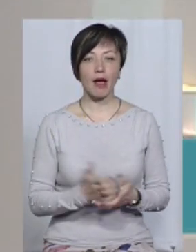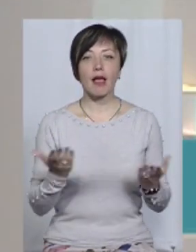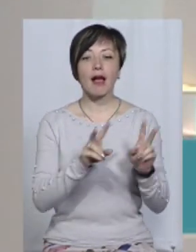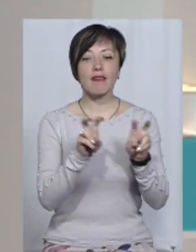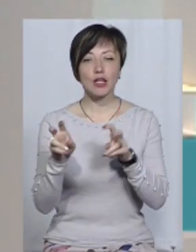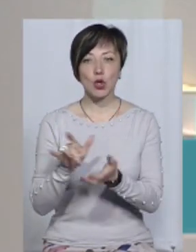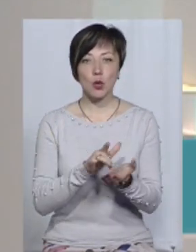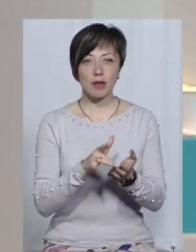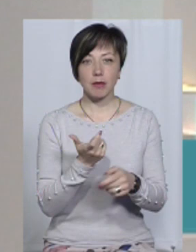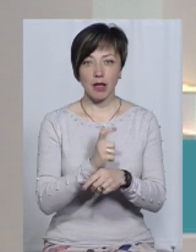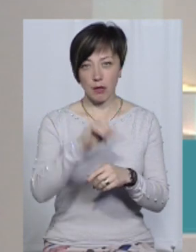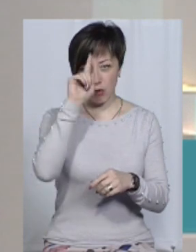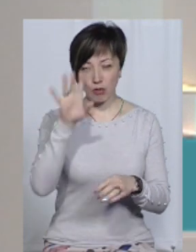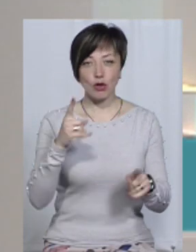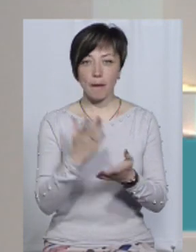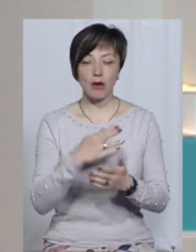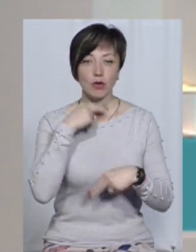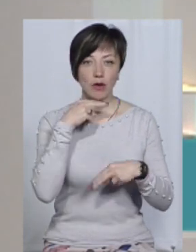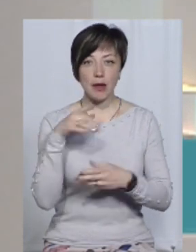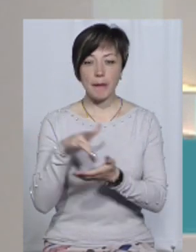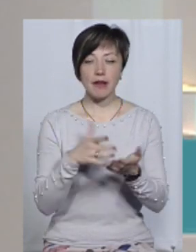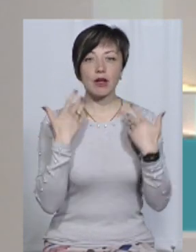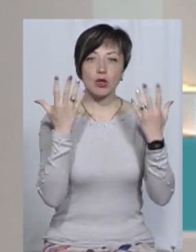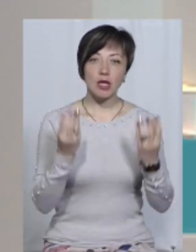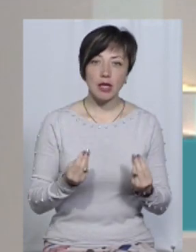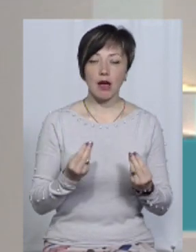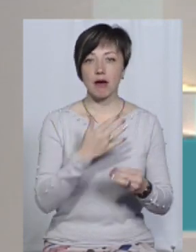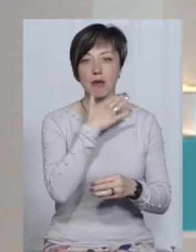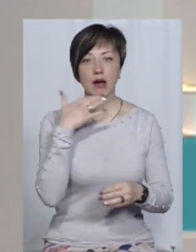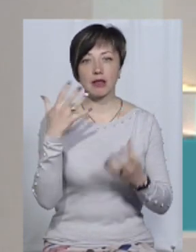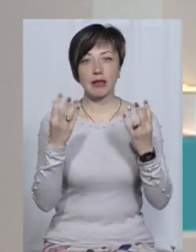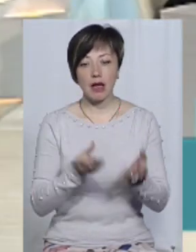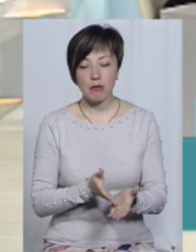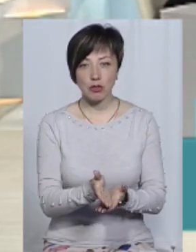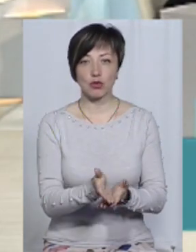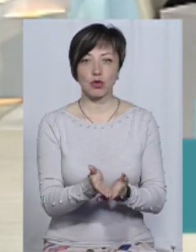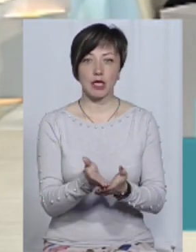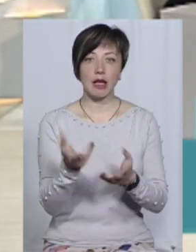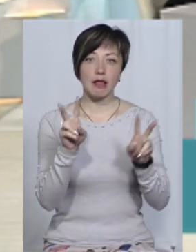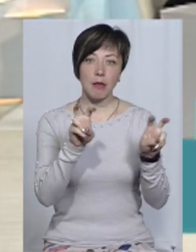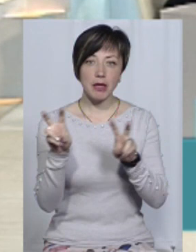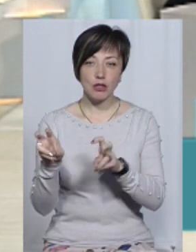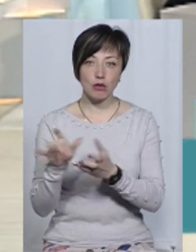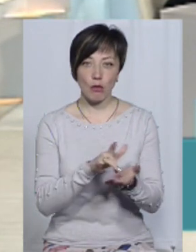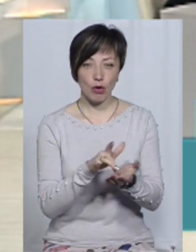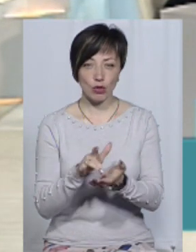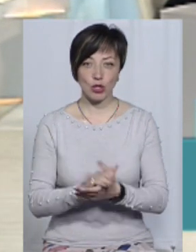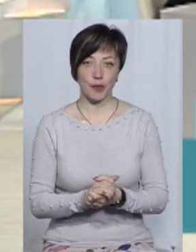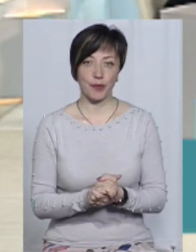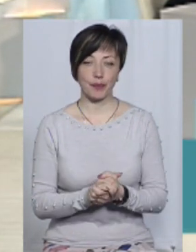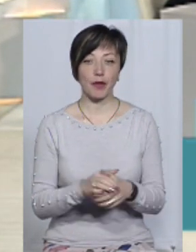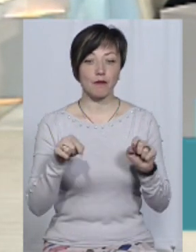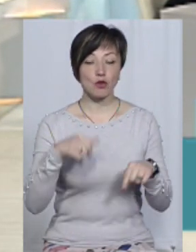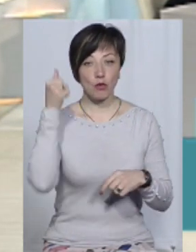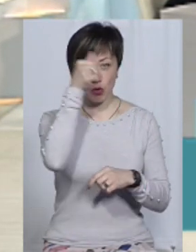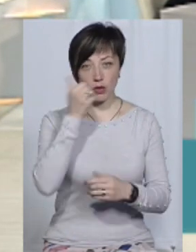туризму найпопулярніші? Що я маю на увазі? От мандрівки вихідного дня, багатоденні маршрути, якісь тематичні подорожі? Дивіться, в